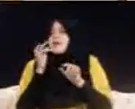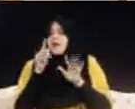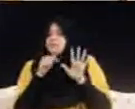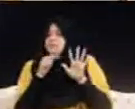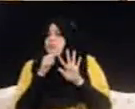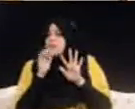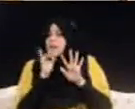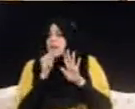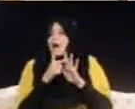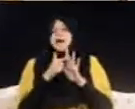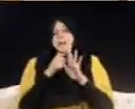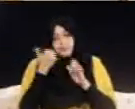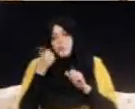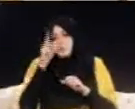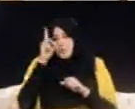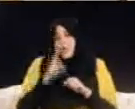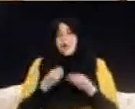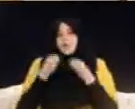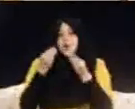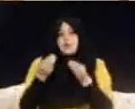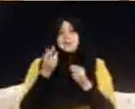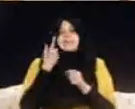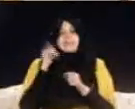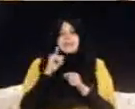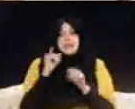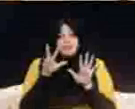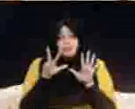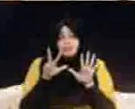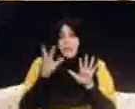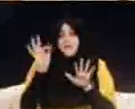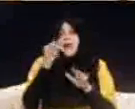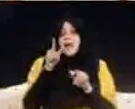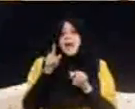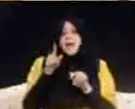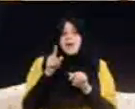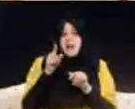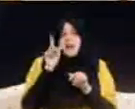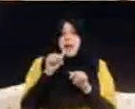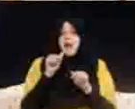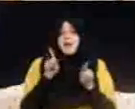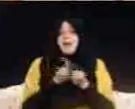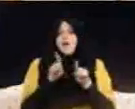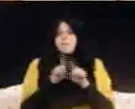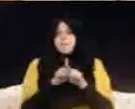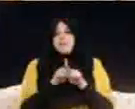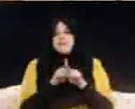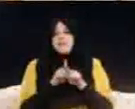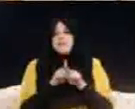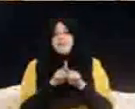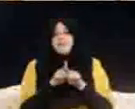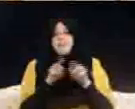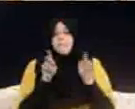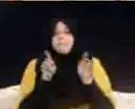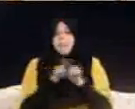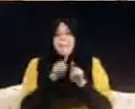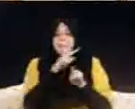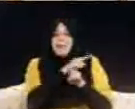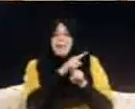التوبة الآية رقم 60. إذا كان واحد من الإخوة عنده وصف من هذه الأوصاف، يكون